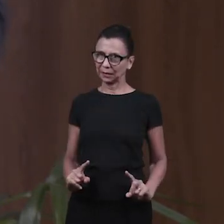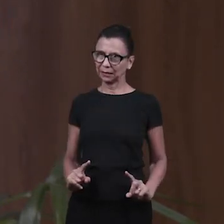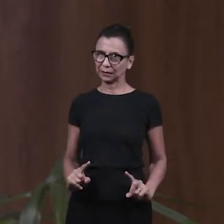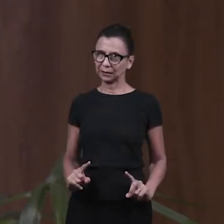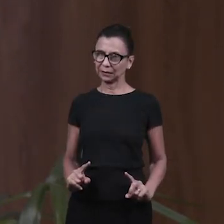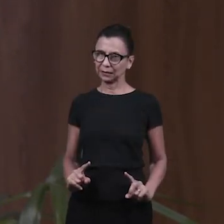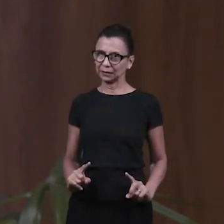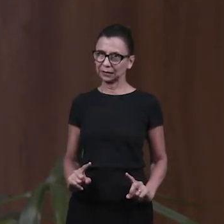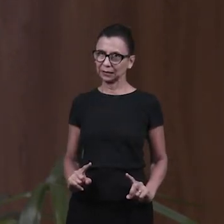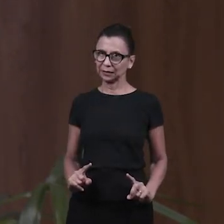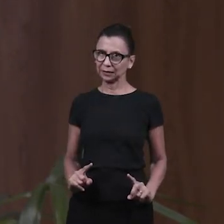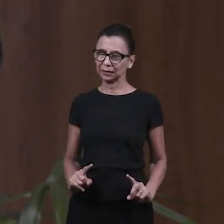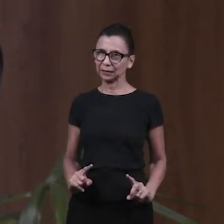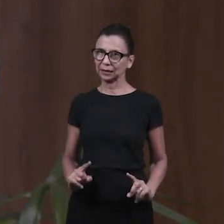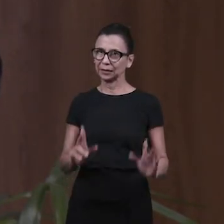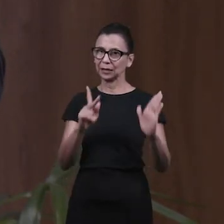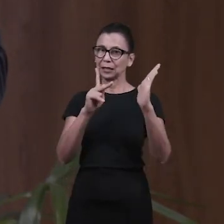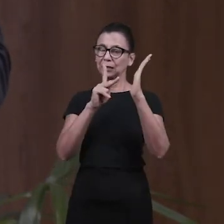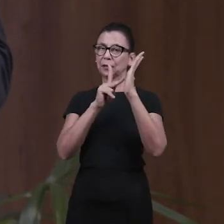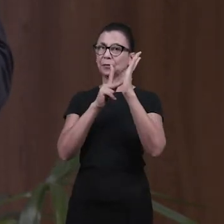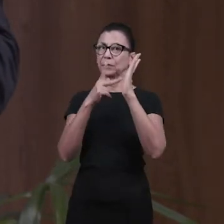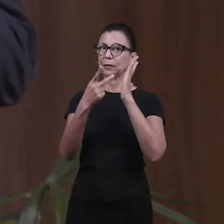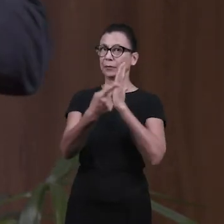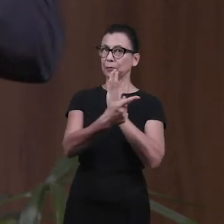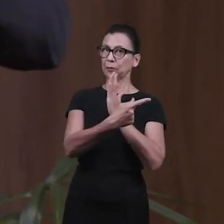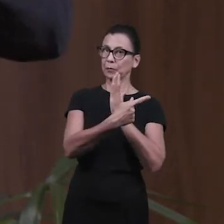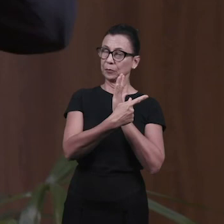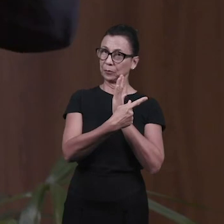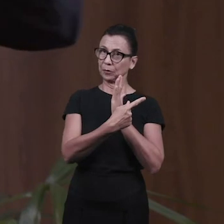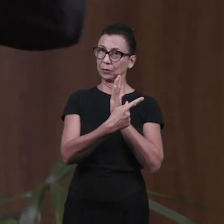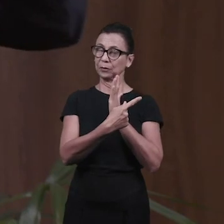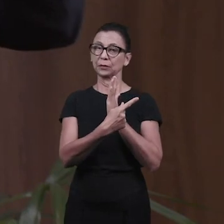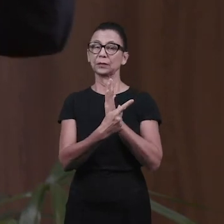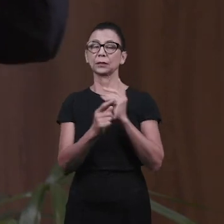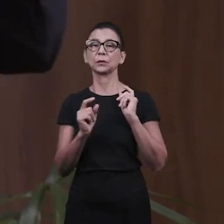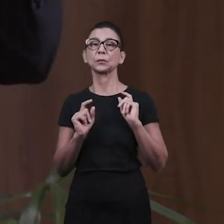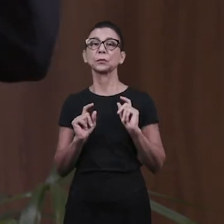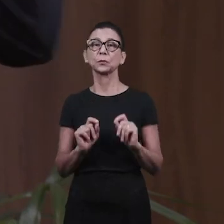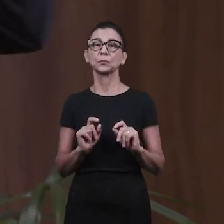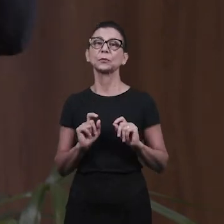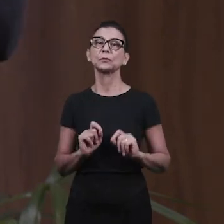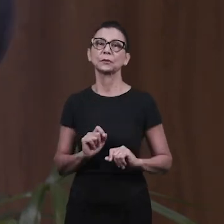Mais la condition établie dans la parabole des vierges